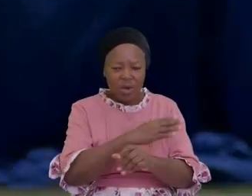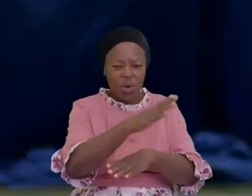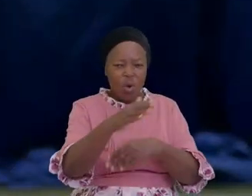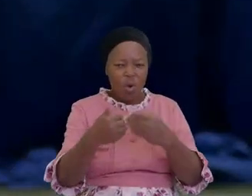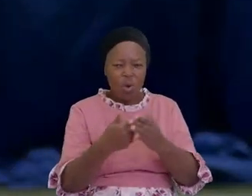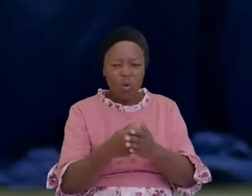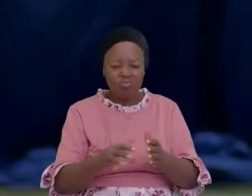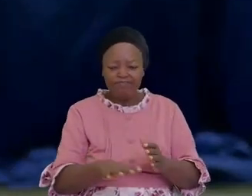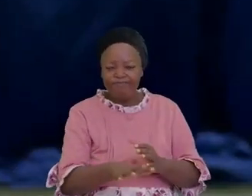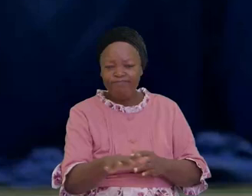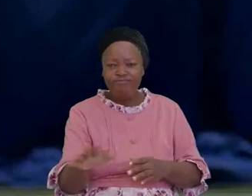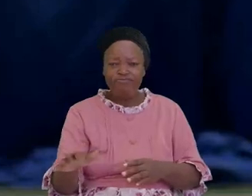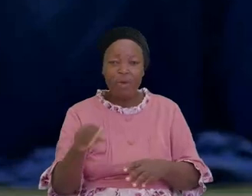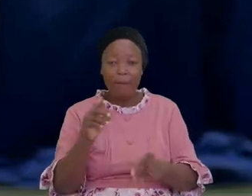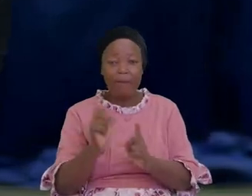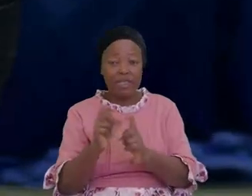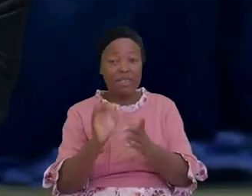prenez tous ces messages que vous avez écoutés.